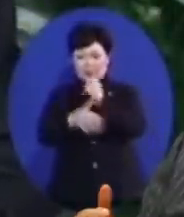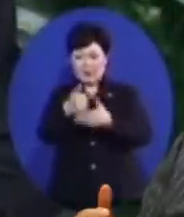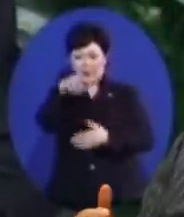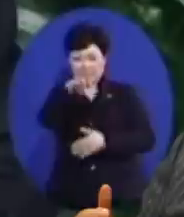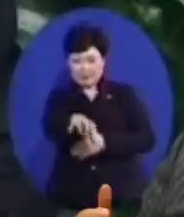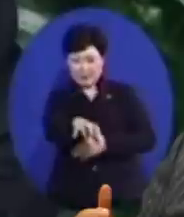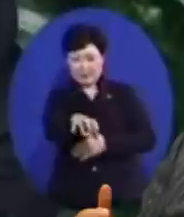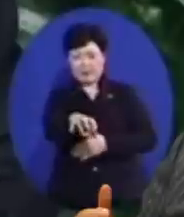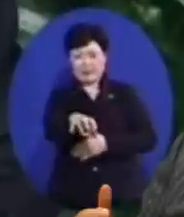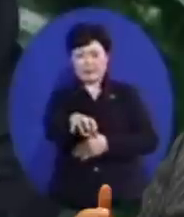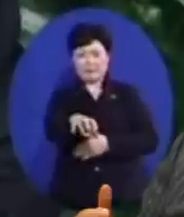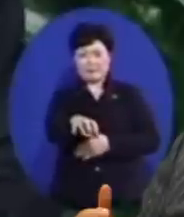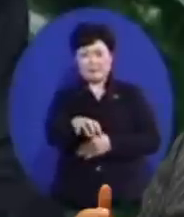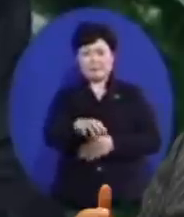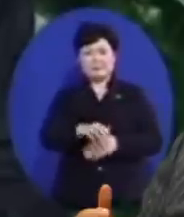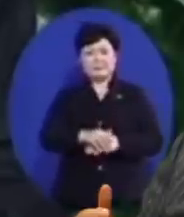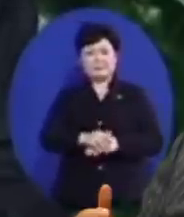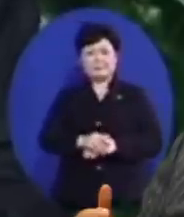앞에서